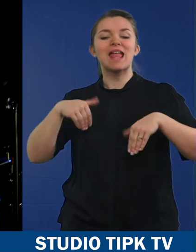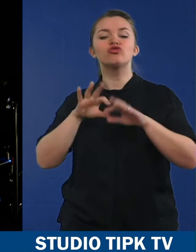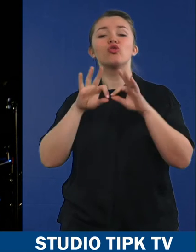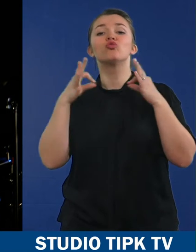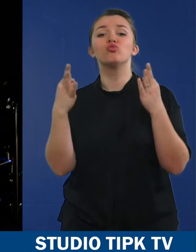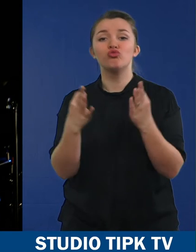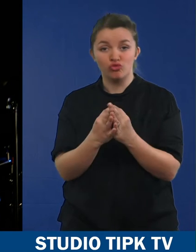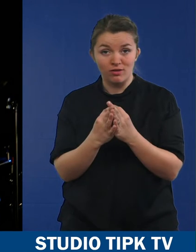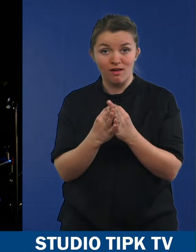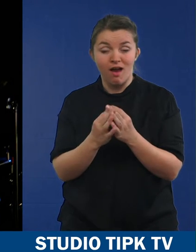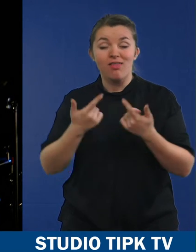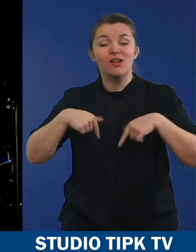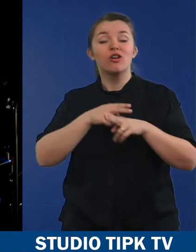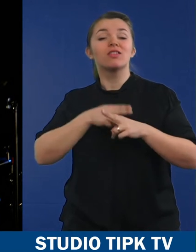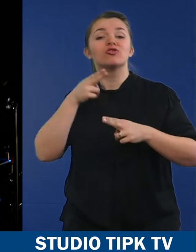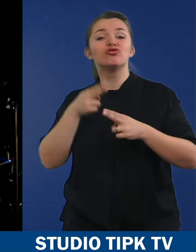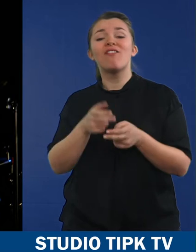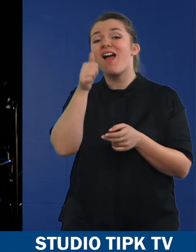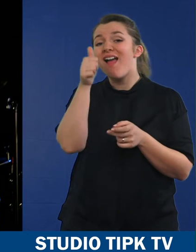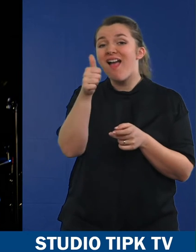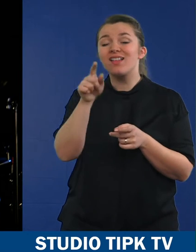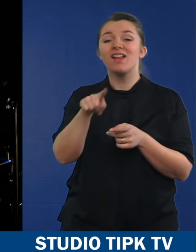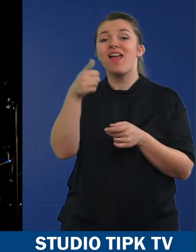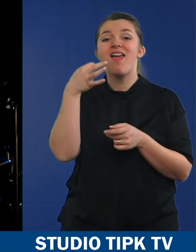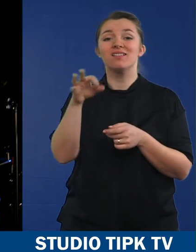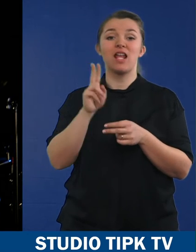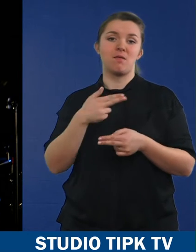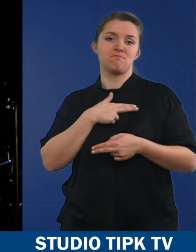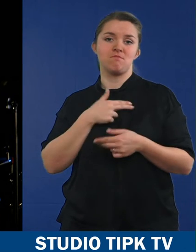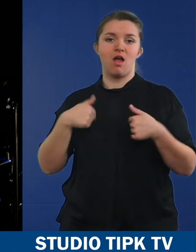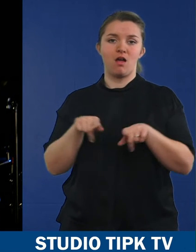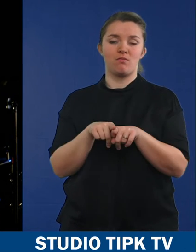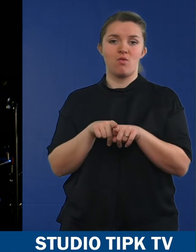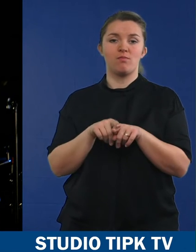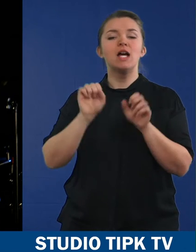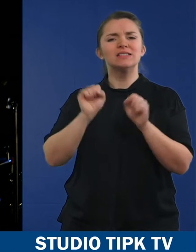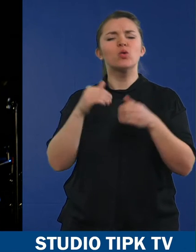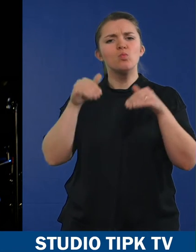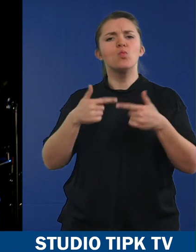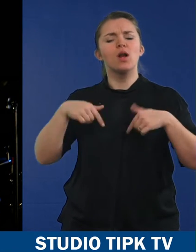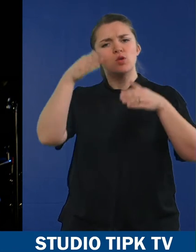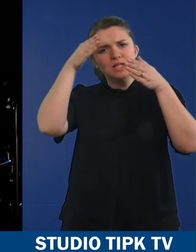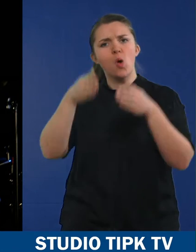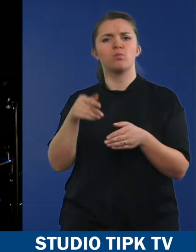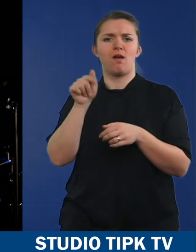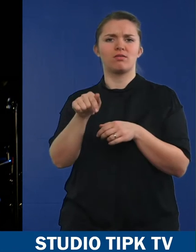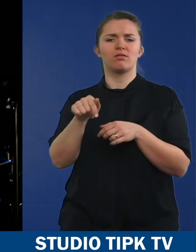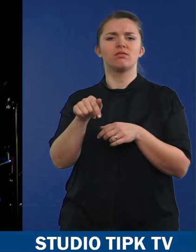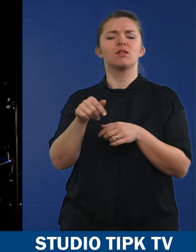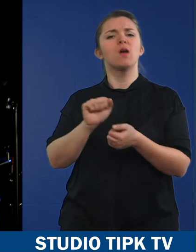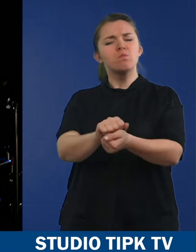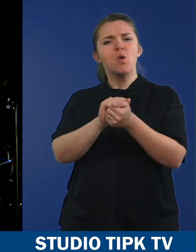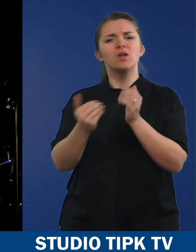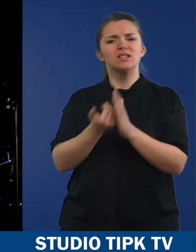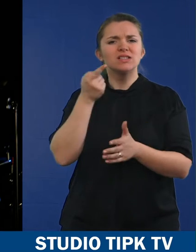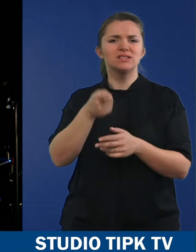družina, naša država, ena in edina, ki jo imamo. Zato moramo zaupati vanjo, se